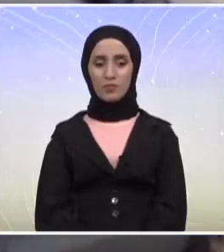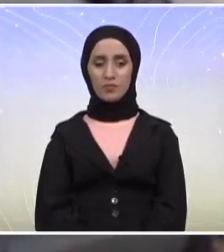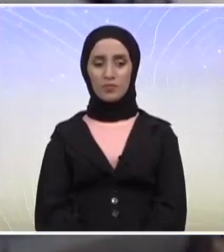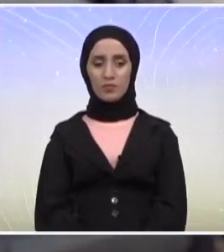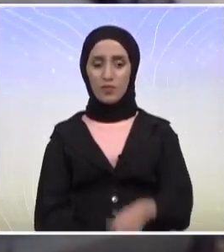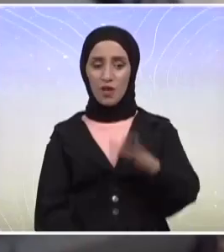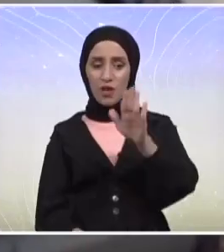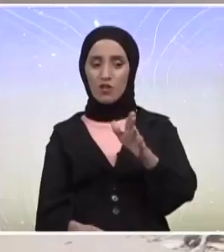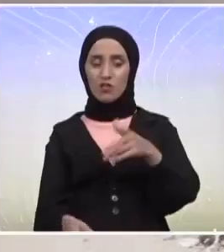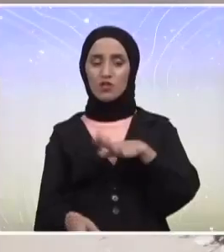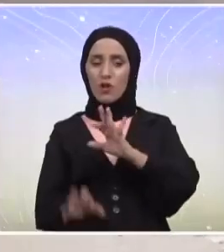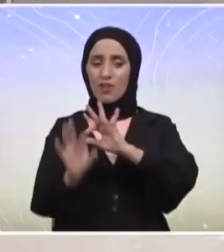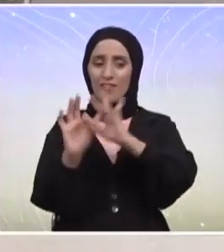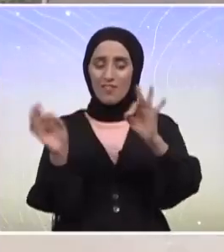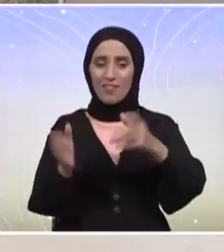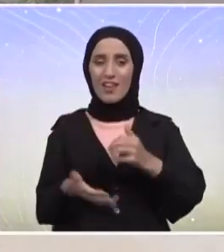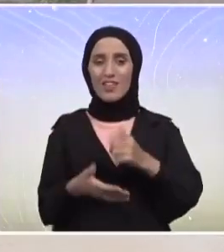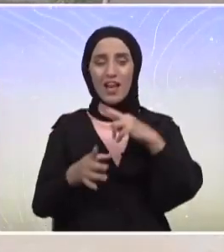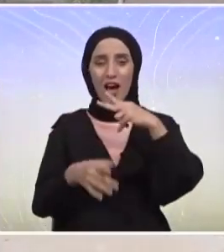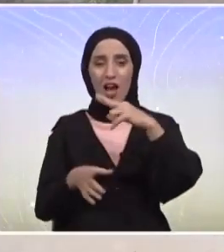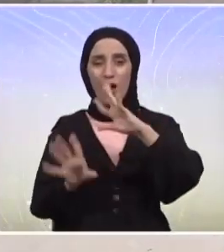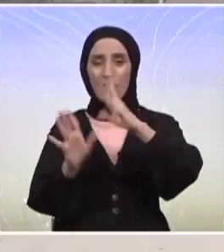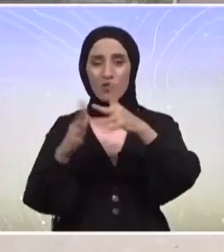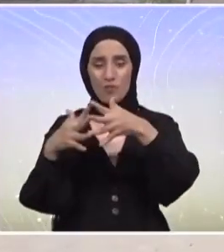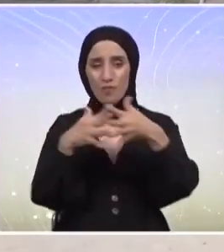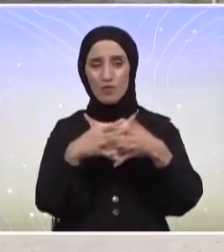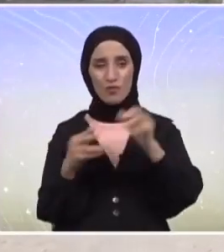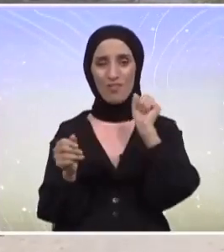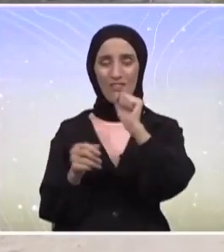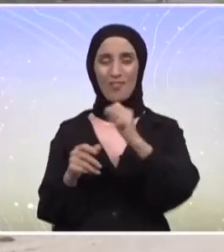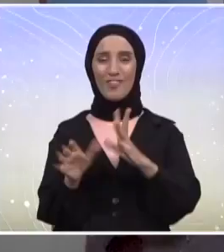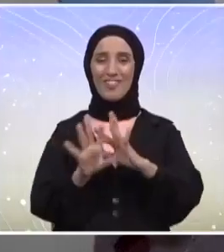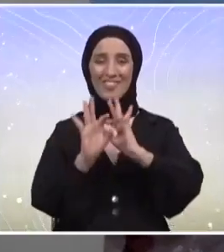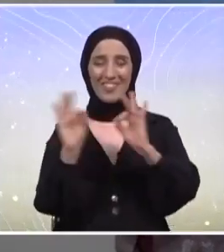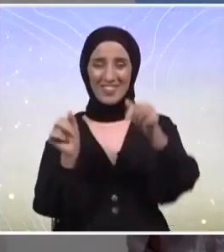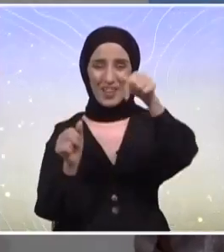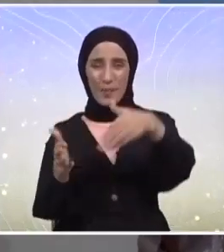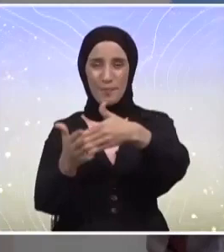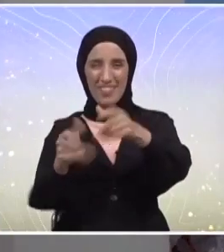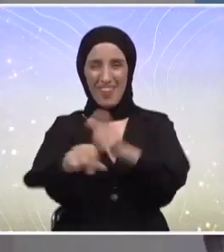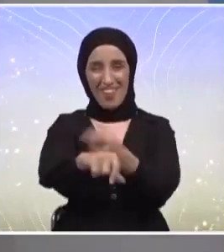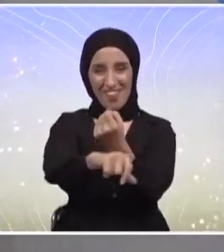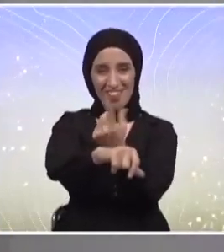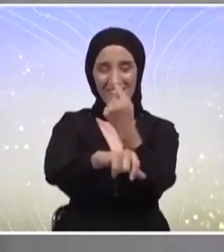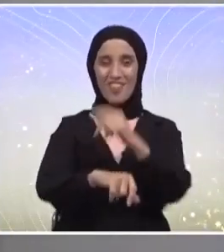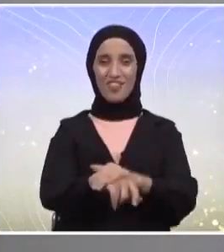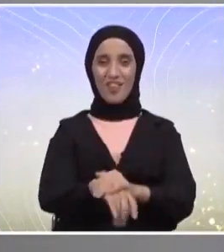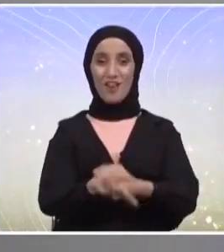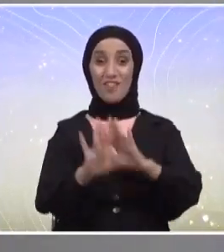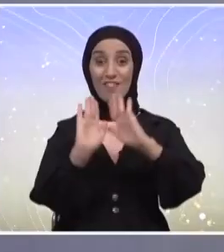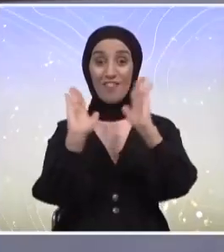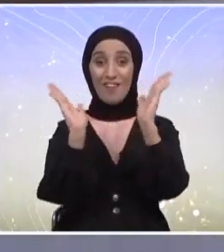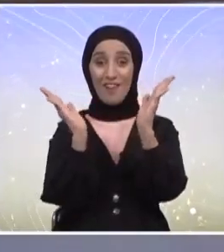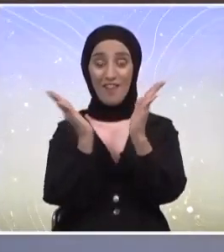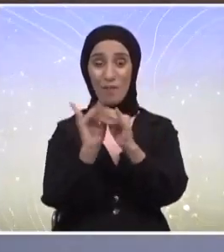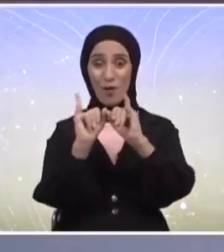تم إخباره عن المشروع الذي سيبدأ العمل فيه منذ هذه اللحظة، وفيه ستجتمع كل المواد التي